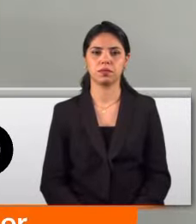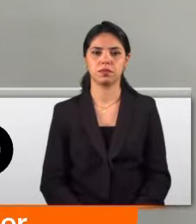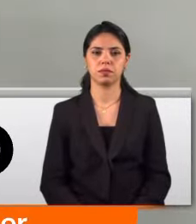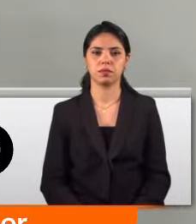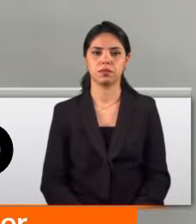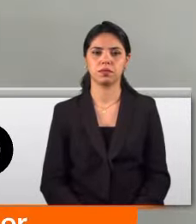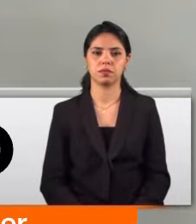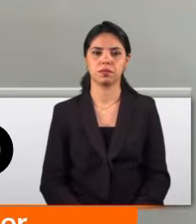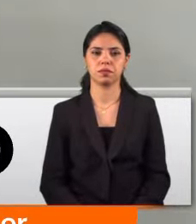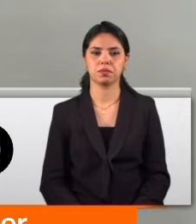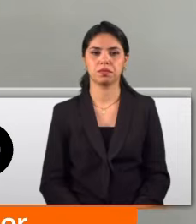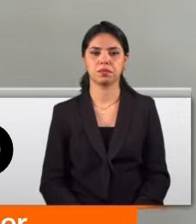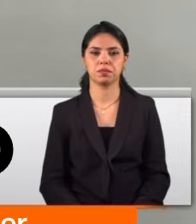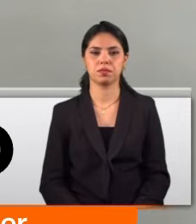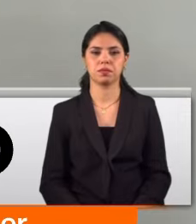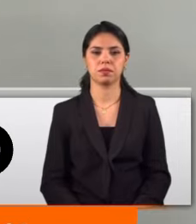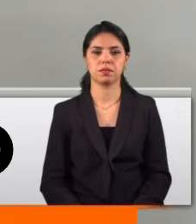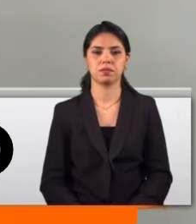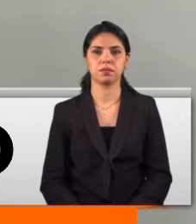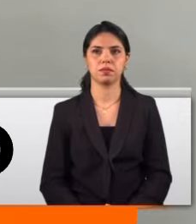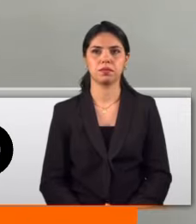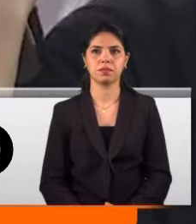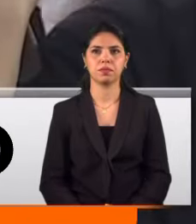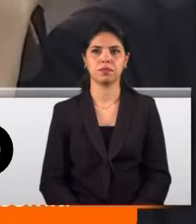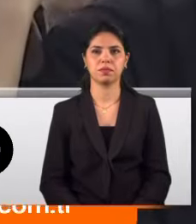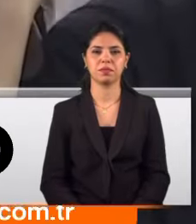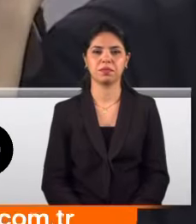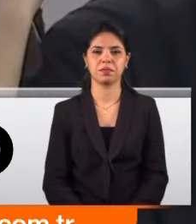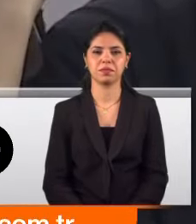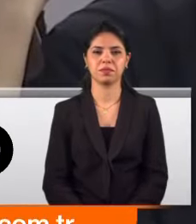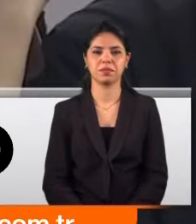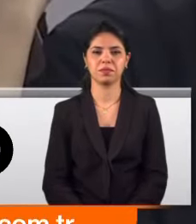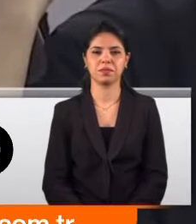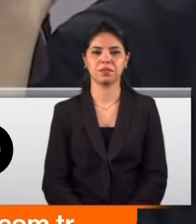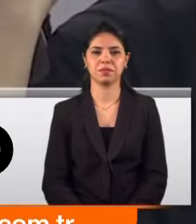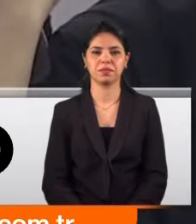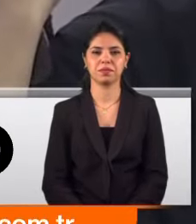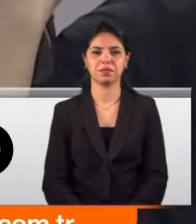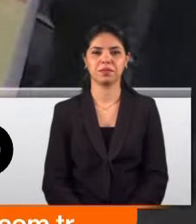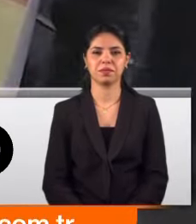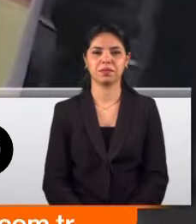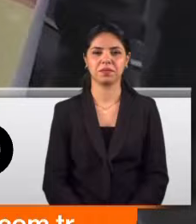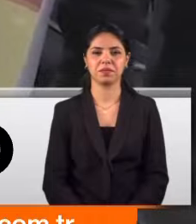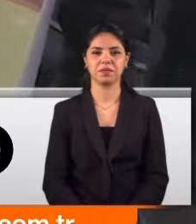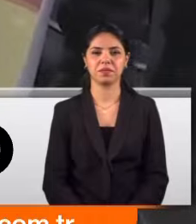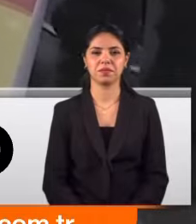Dünyada da bir ilke tanıklık ettik. Yani bir belediye başkanının eşi tarafından protesto edildiği.